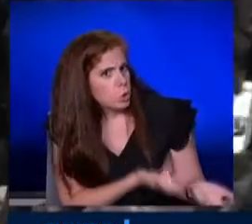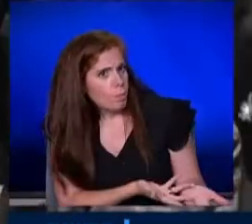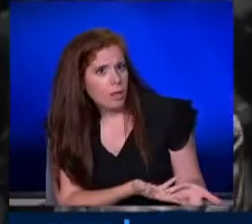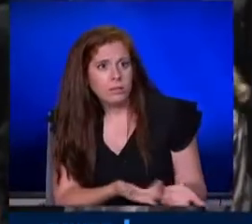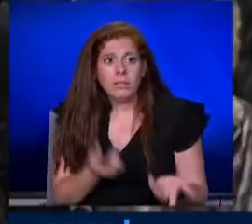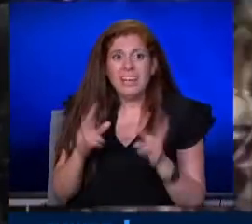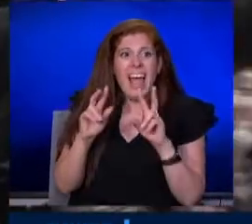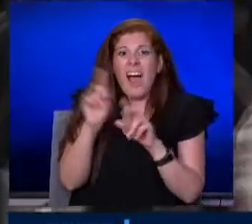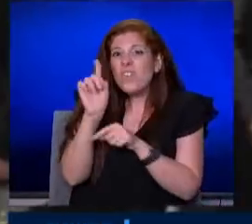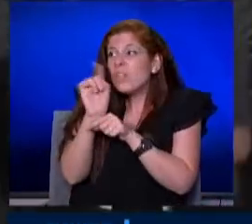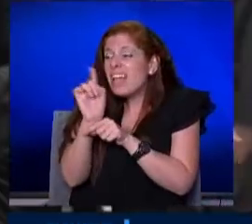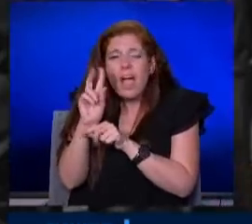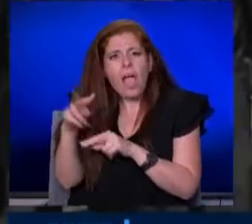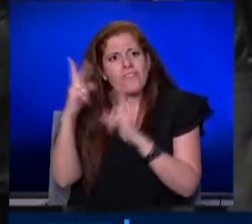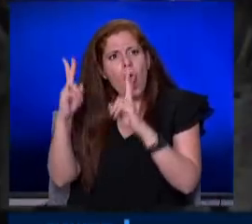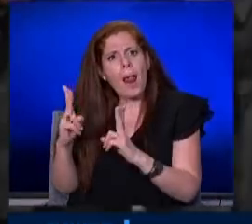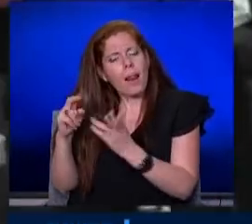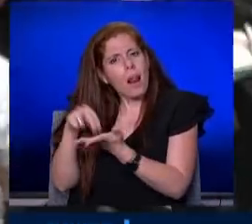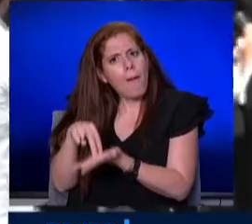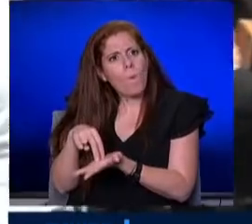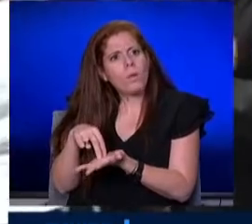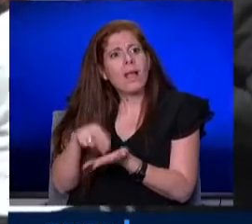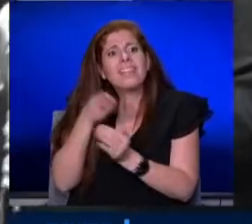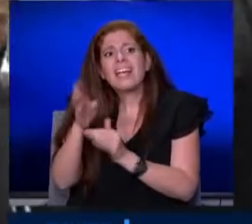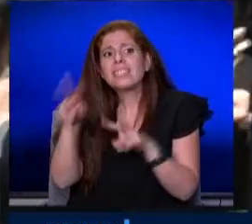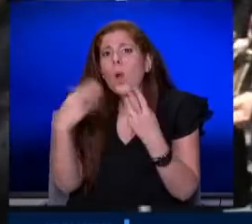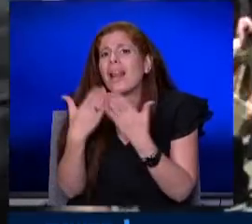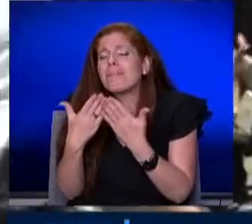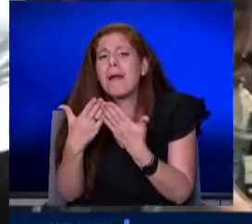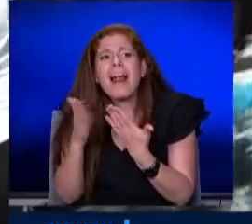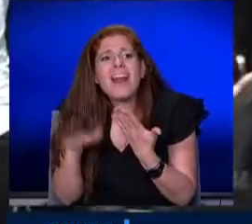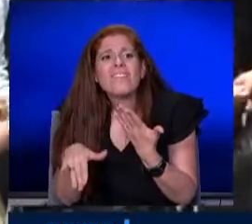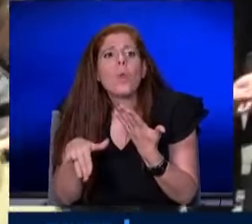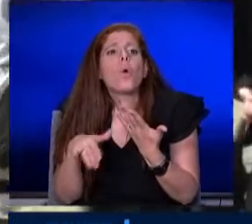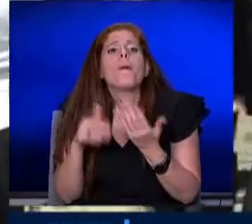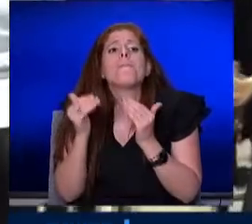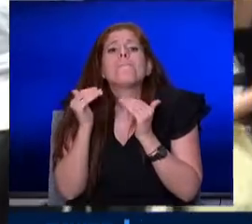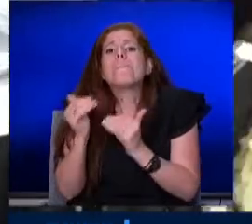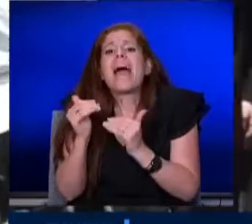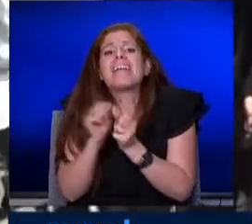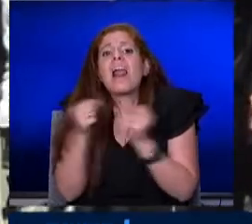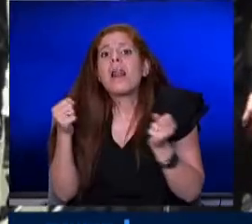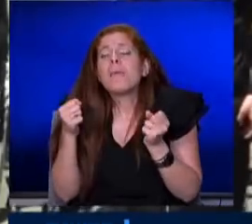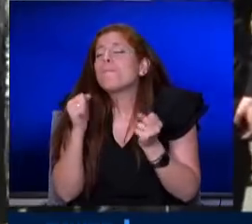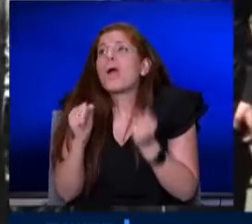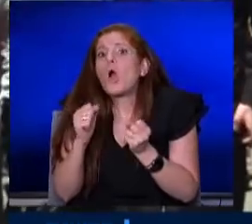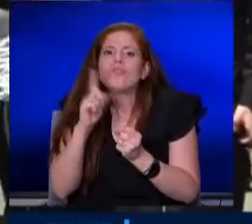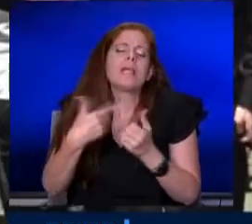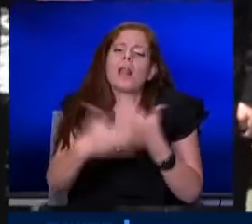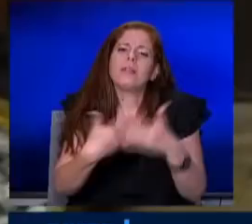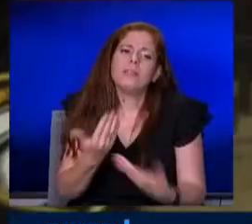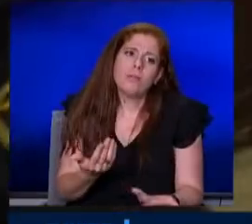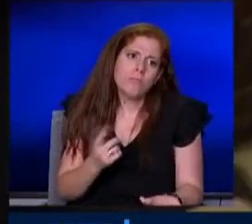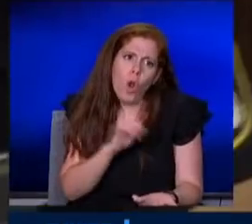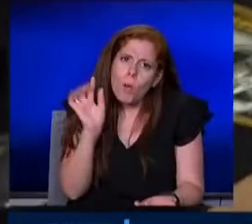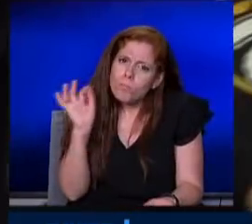אתה לא יכול לעמוד אפילו דקה. אתה נכנס, אתה לא יכול להתפלל אפילו פרק תהילים בקושי אתה מספיק וצריך מישר להתקדם הלאה. זה לא בשביל זה באתי